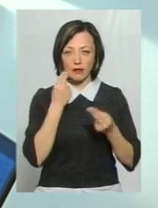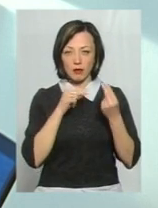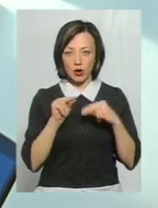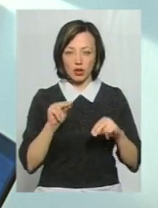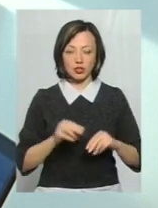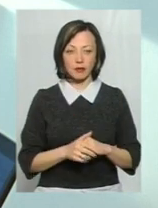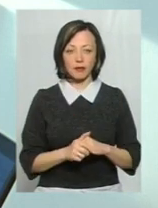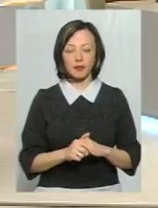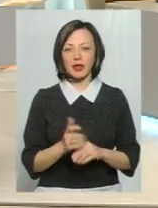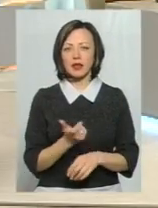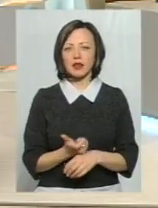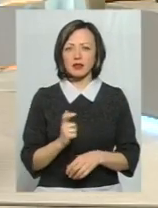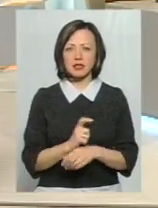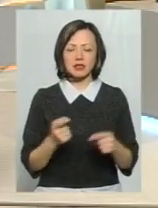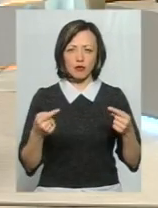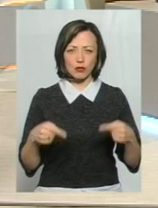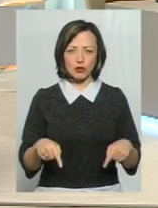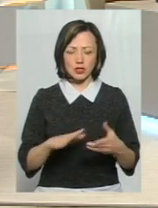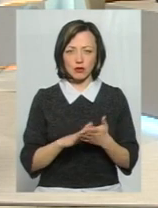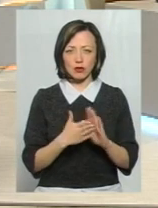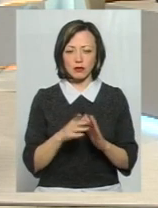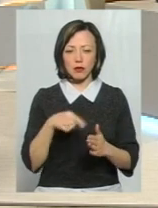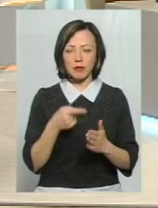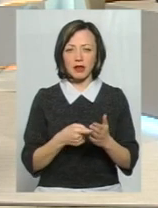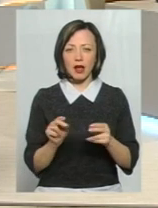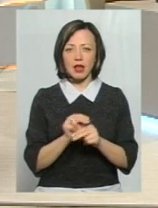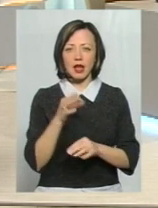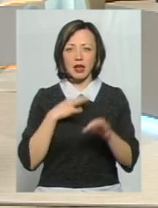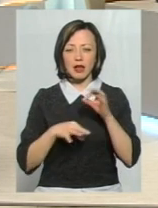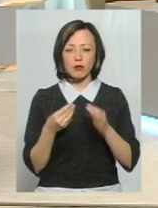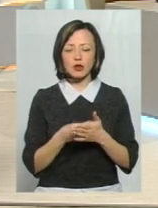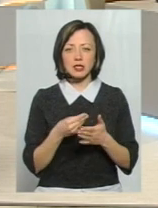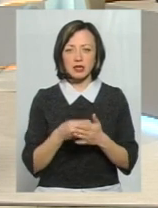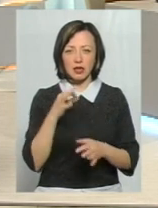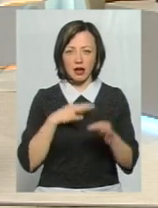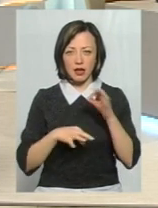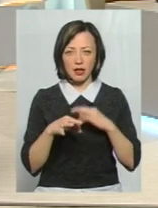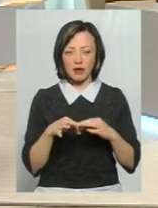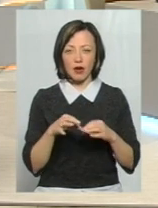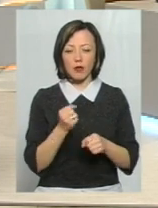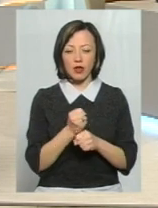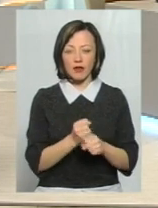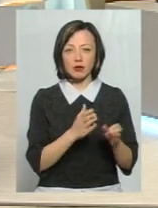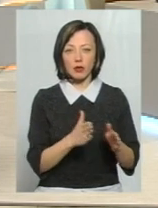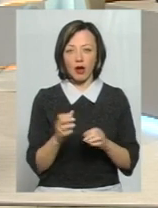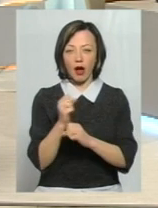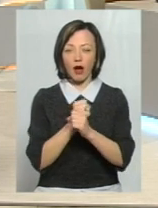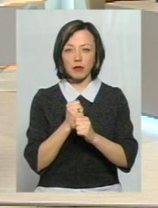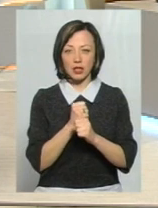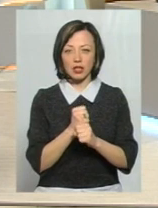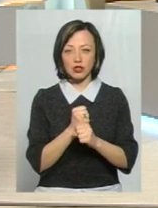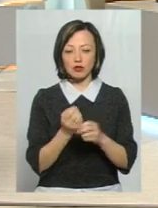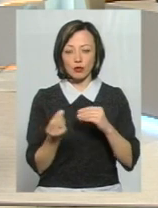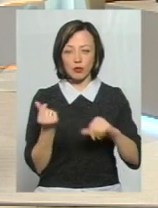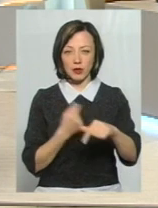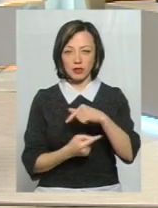покращення. Надзвичайно запущена ситуація по питанню ліків, по ціні ліків, по наведенні порядку взагалі в аптечні